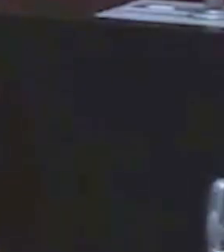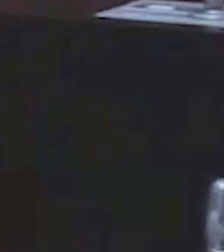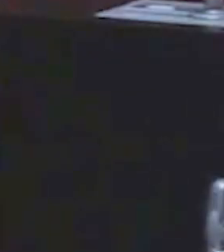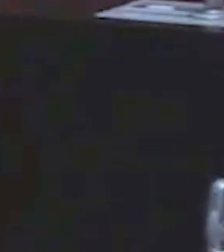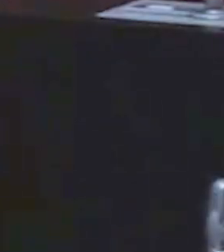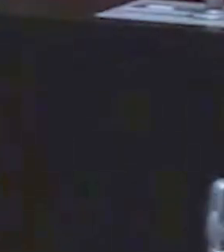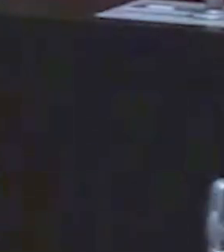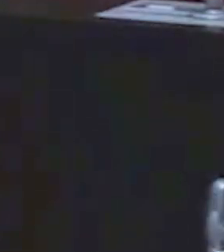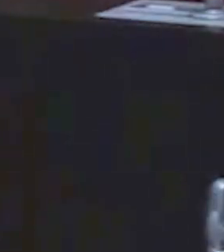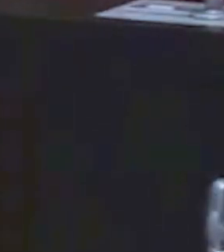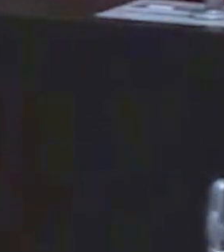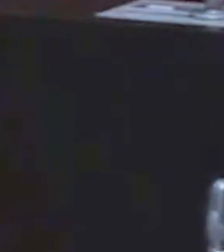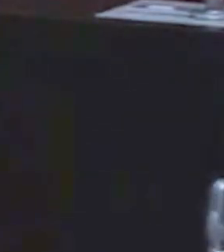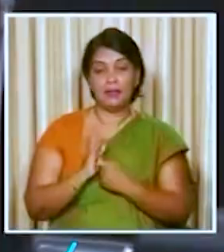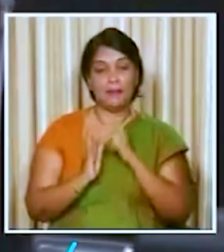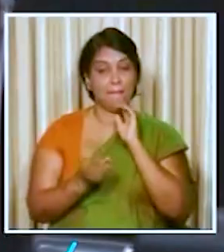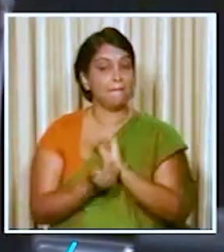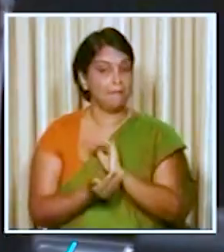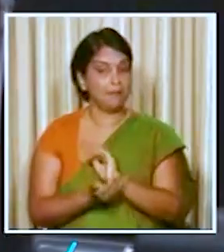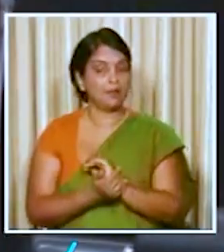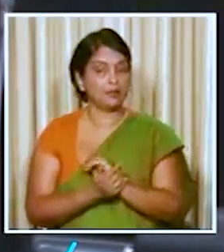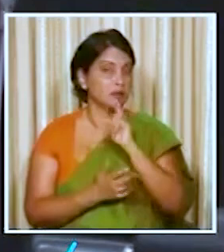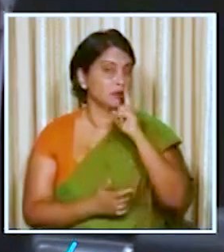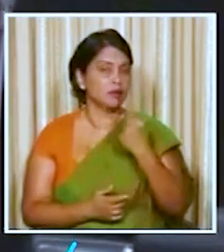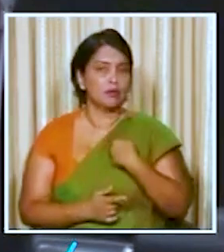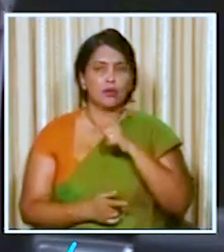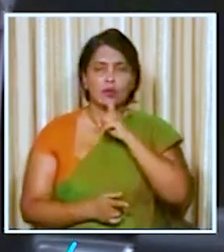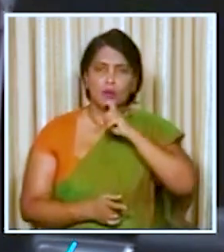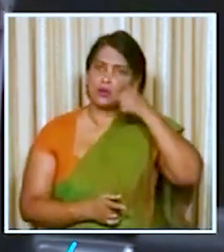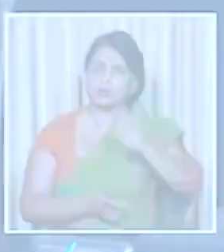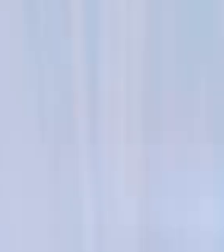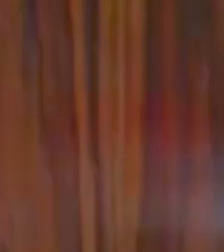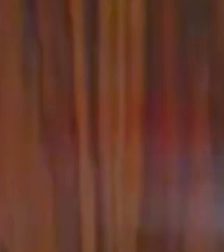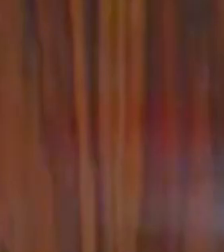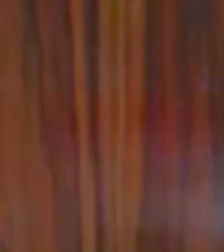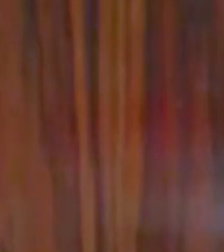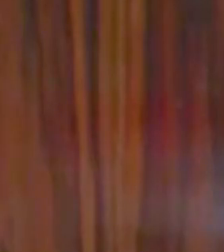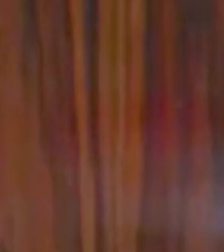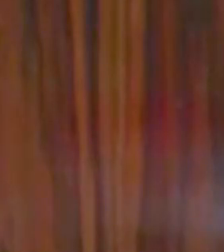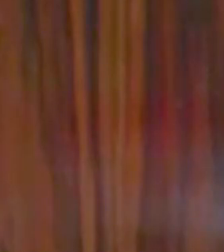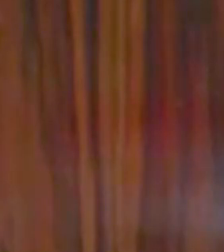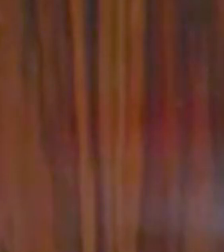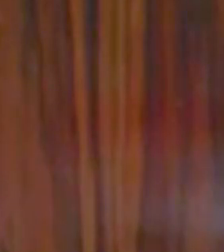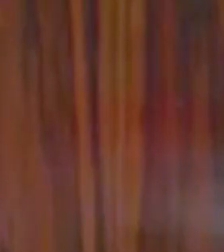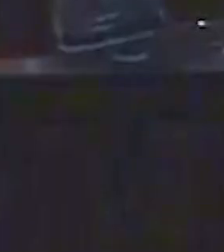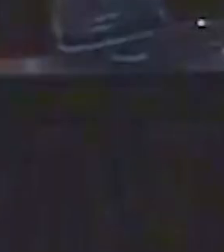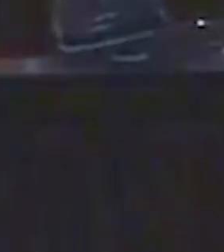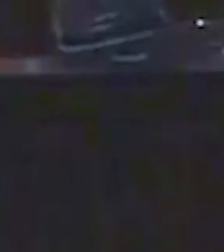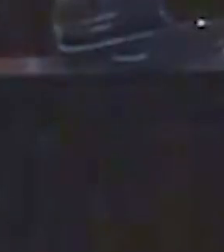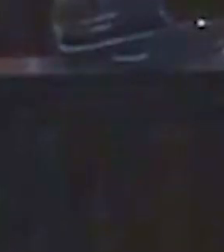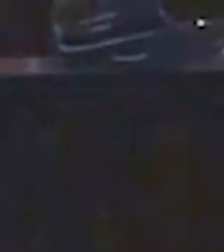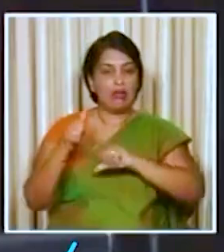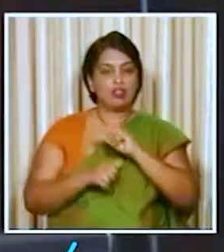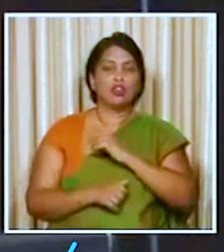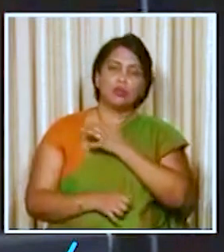పెత్తకిన్ ఒబతుమల్ల గేన నీతి ఆధిపత్య రకిన్న కేలా ఎతకొట అపి నడు తీందు దున్నవ నీతి ఆధిపత్య రకినవద దెన్ పురావిత్య ఆయతనే బొరు నడు